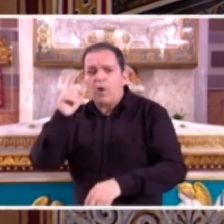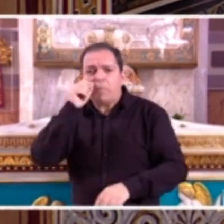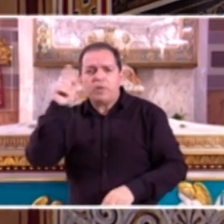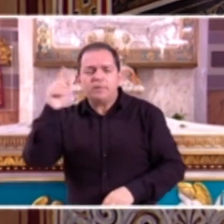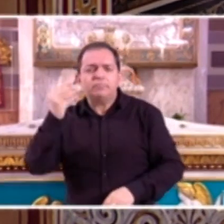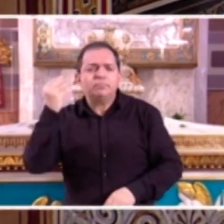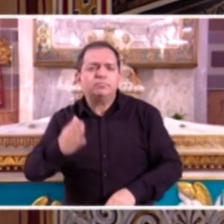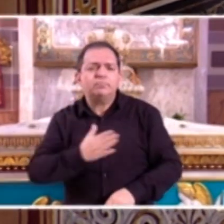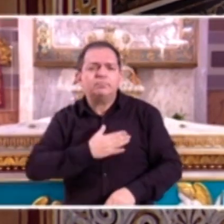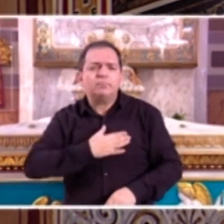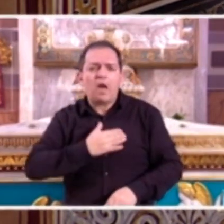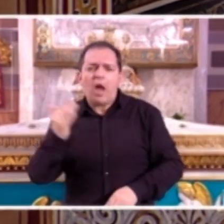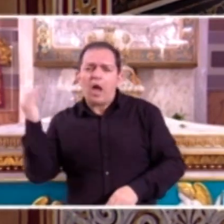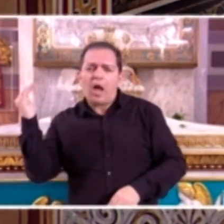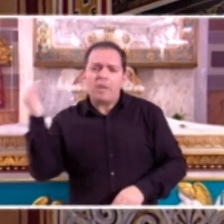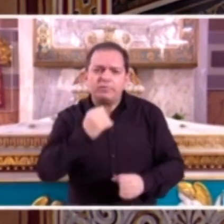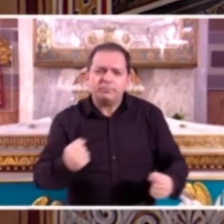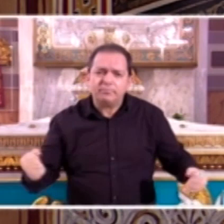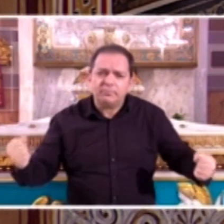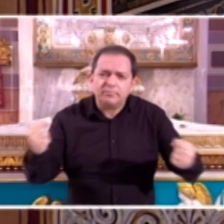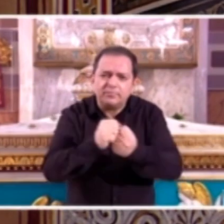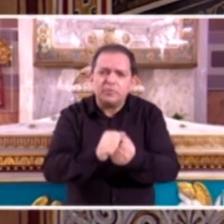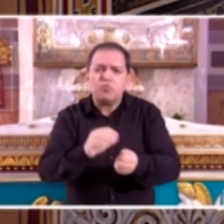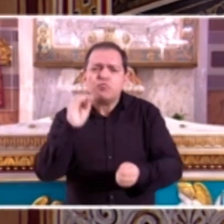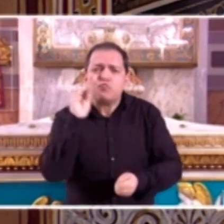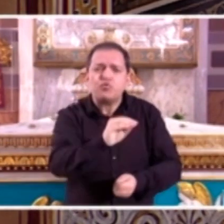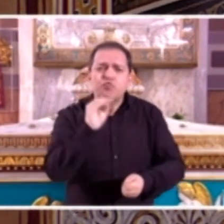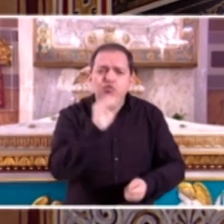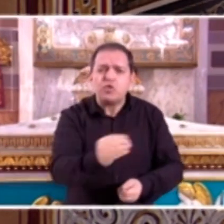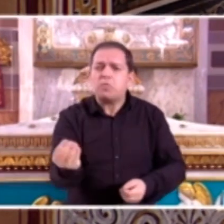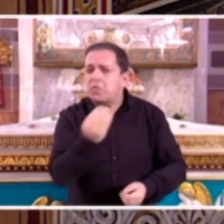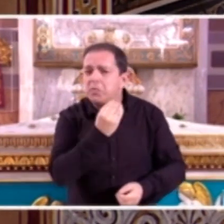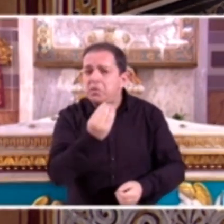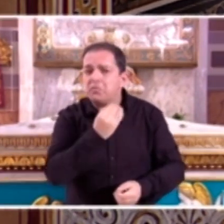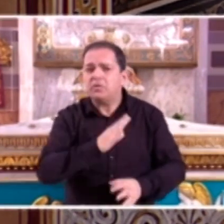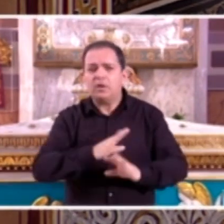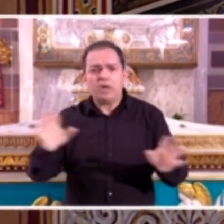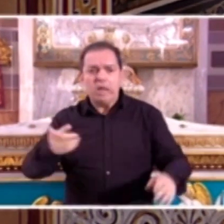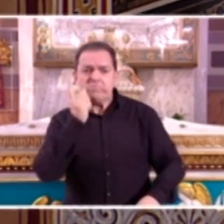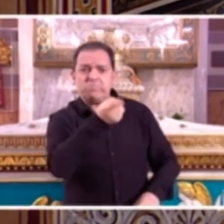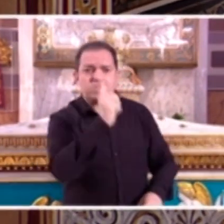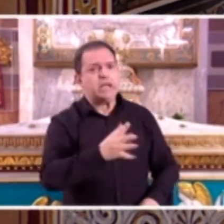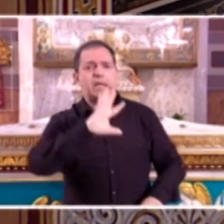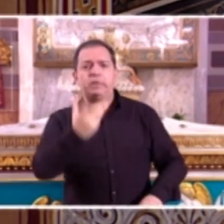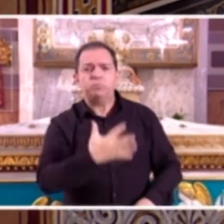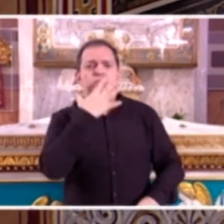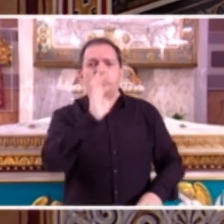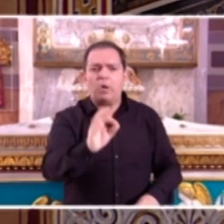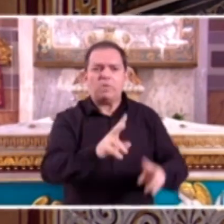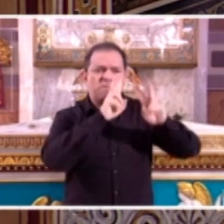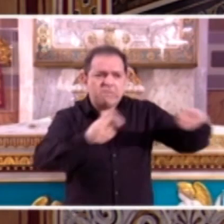τον κατεφίλησε. Δεν τον ανέκρινε, δεν τον έλεγξε, δεν